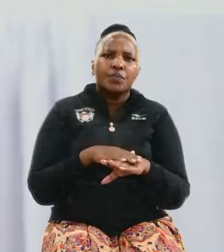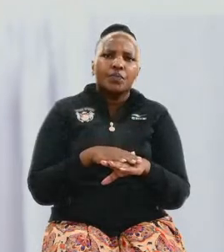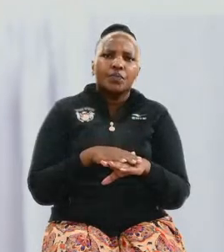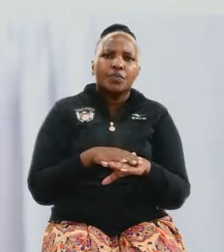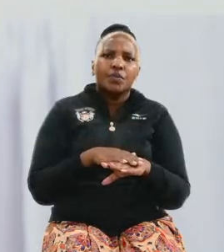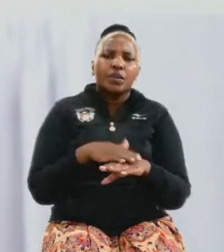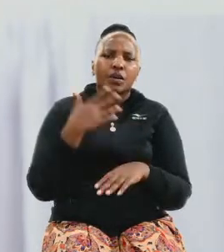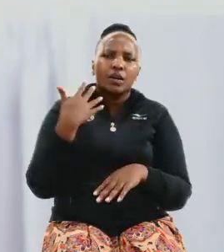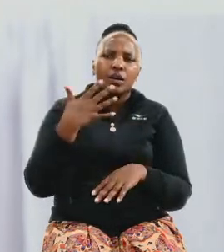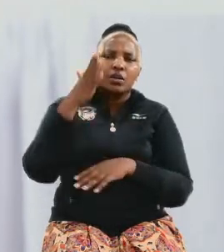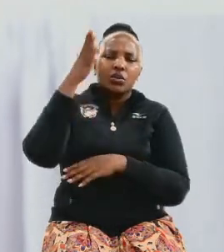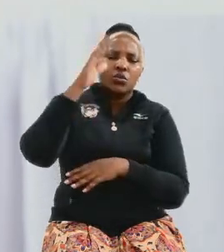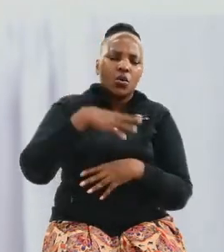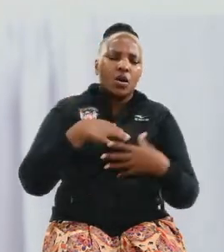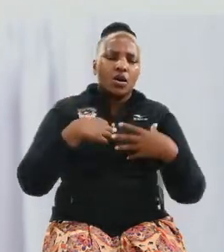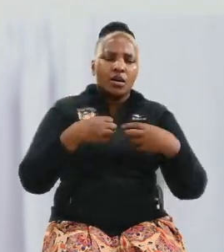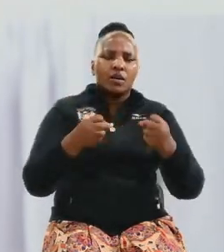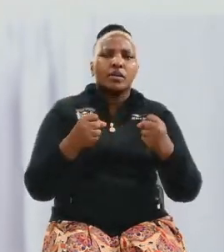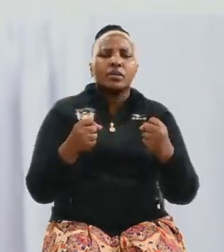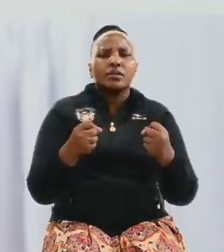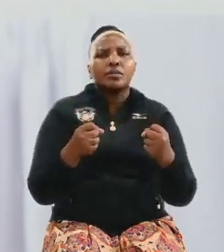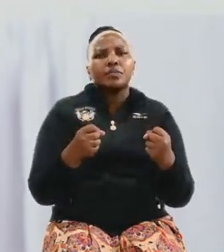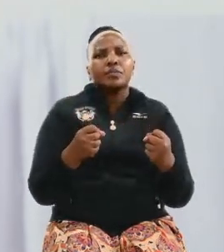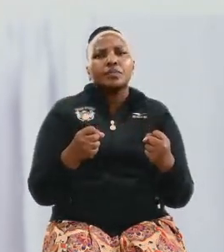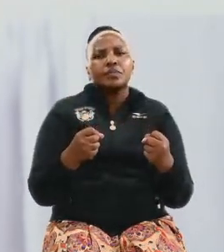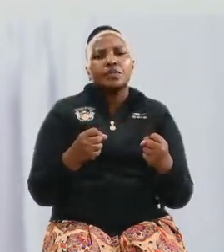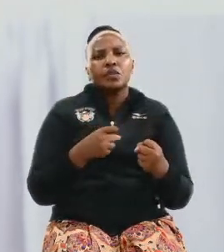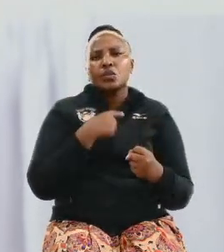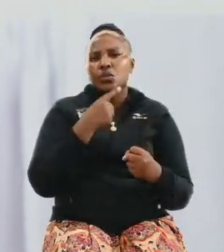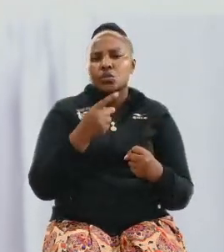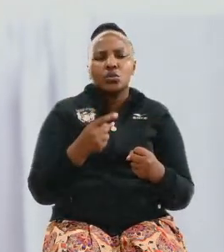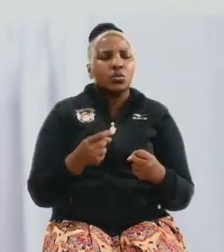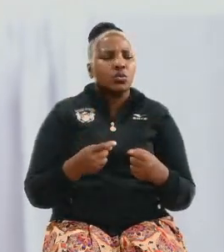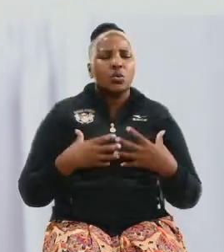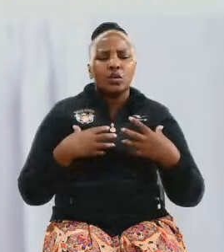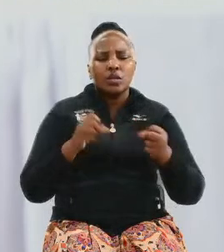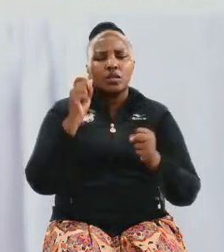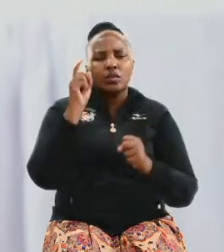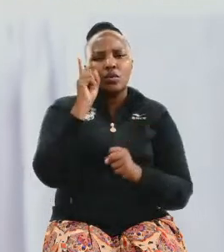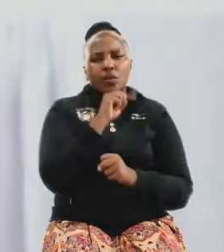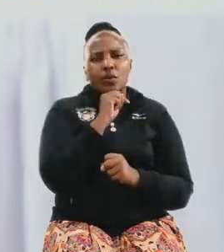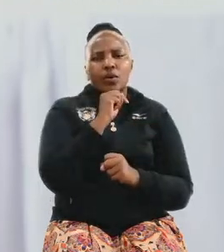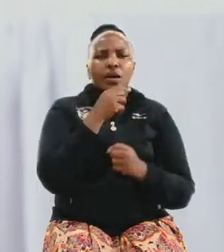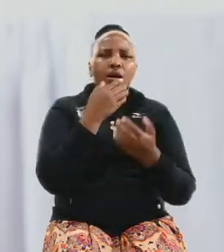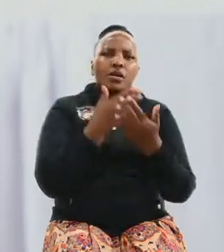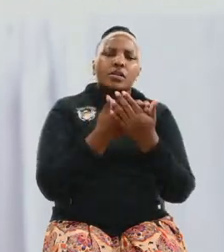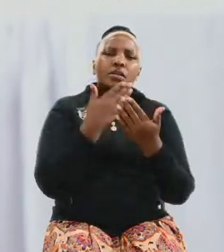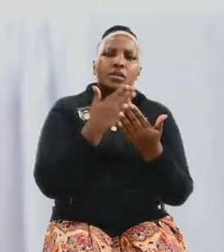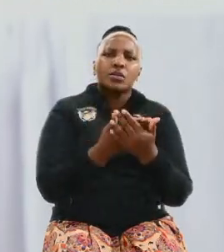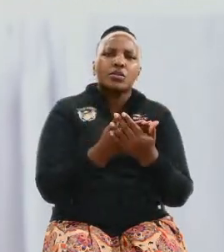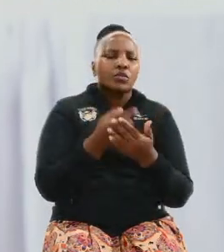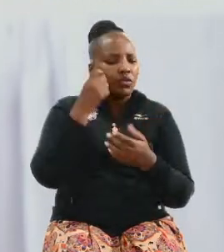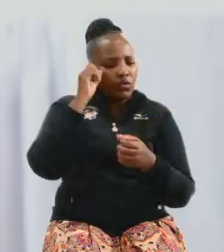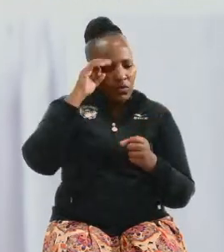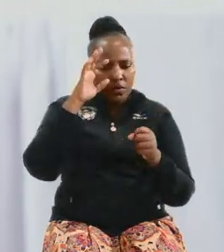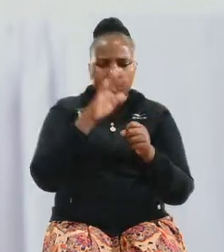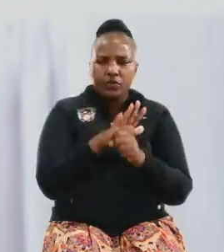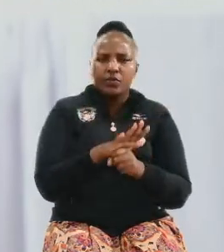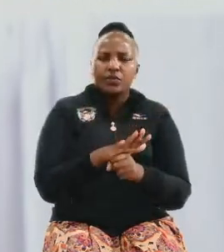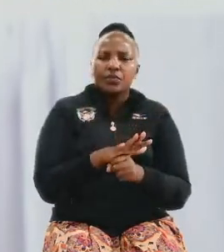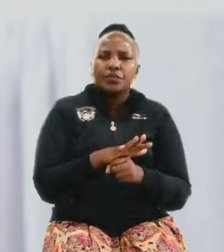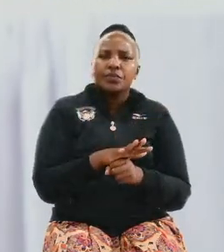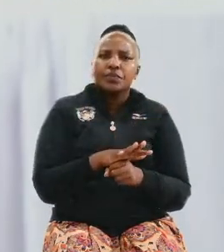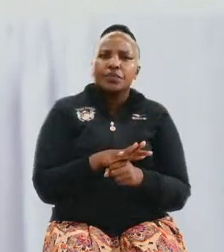mkono wako wa uponyaji Bwana, na ndio Bwana uweze kuwaponya. Ni asante Bwana kwa uaminifu wako